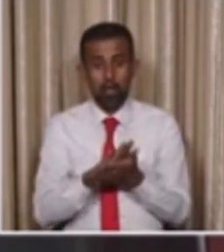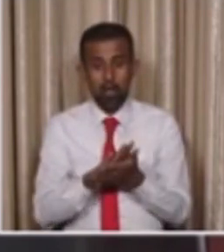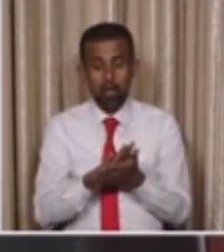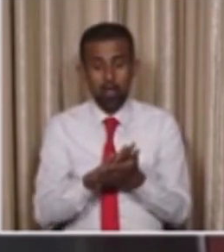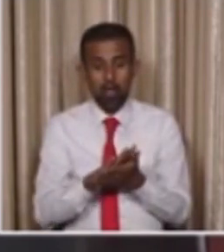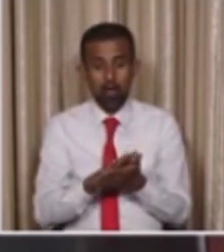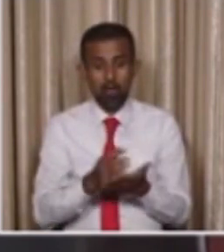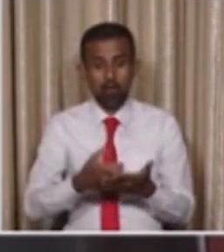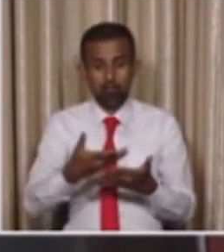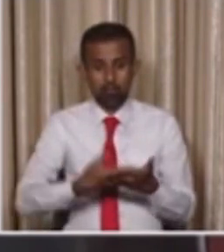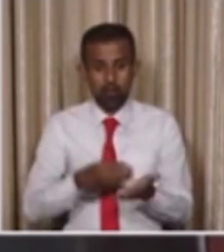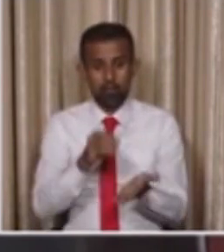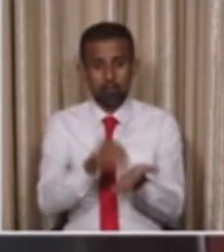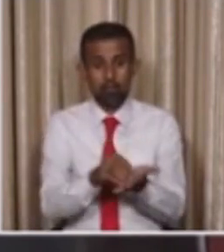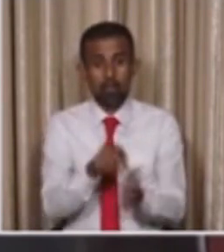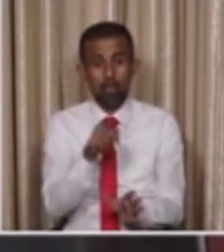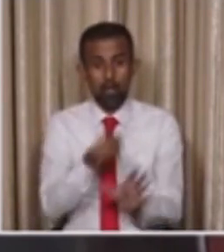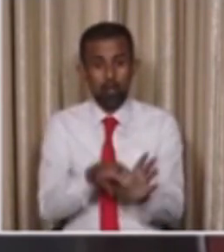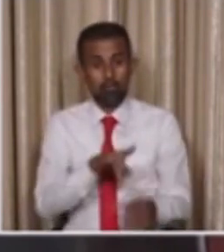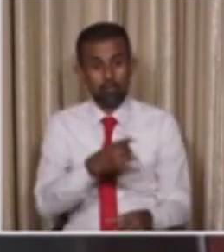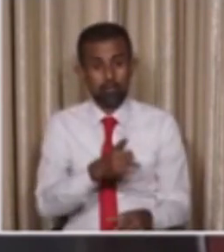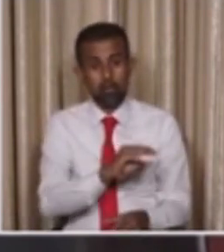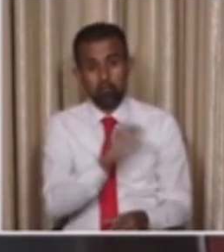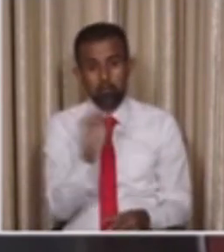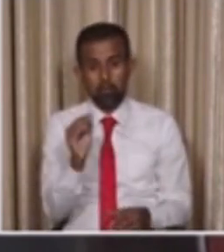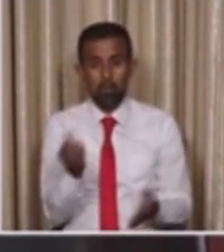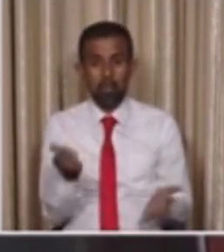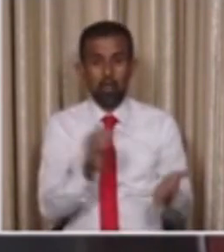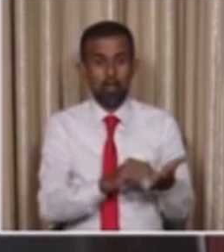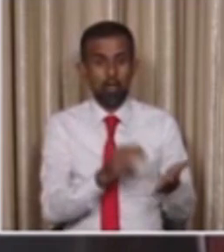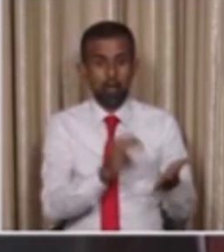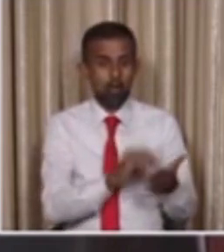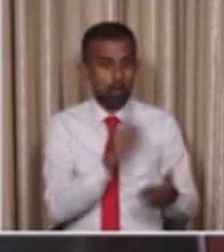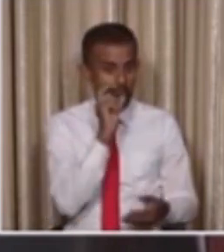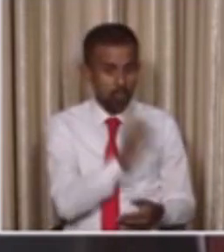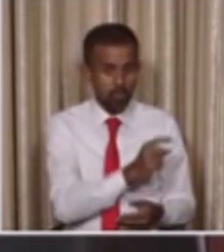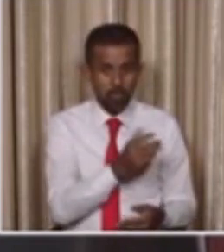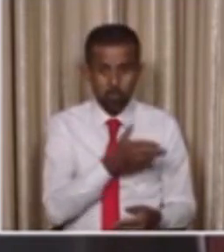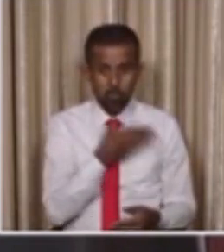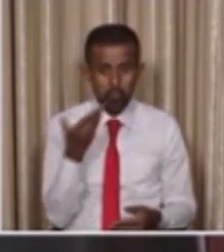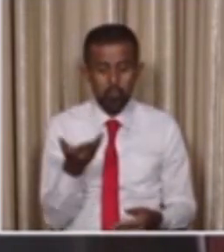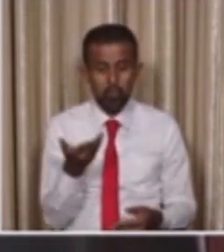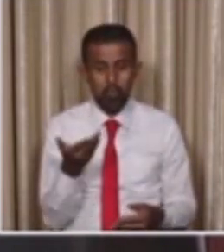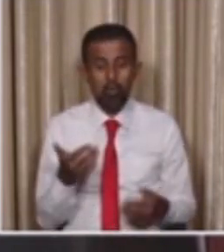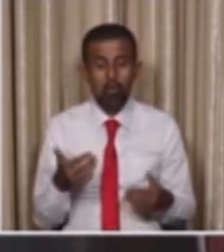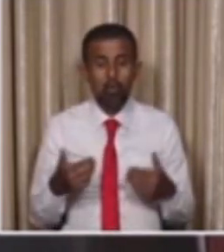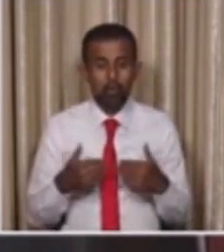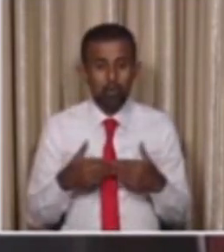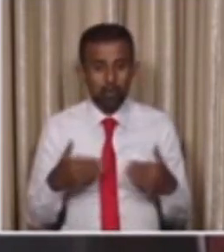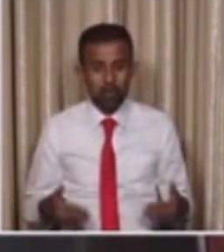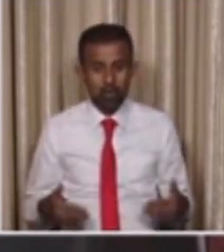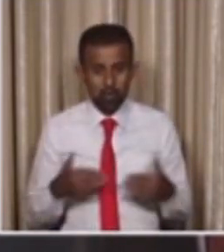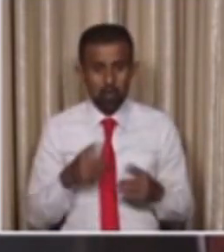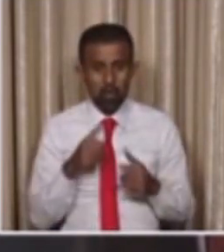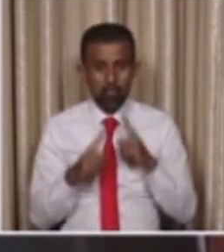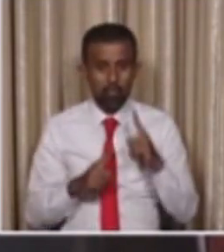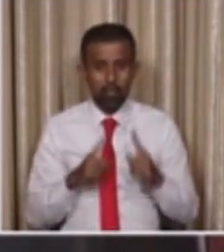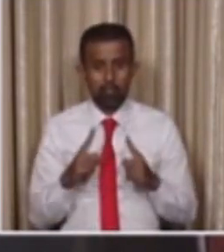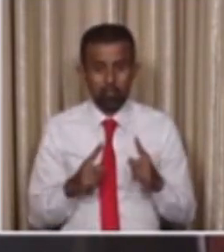මේවා තවත් කෙනෙකුට පරිහරණය කරන්න පුළුවන්. ඒ නිසාම තවද අපි කතා කරන්නේ